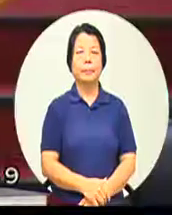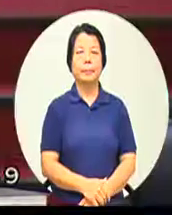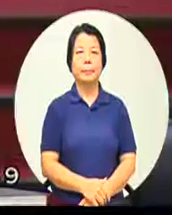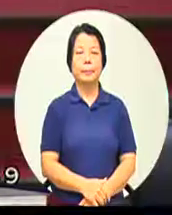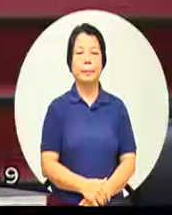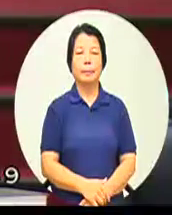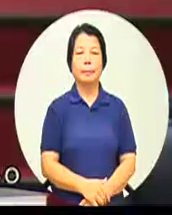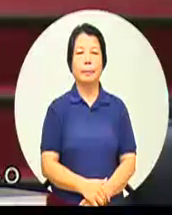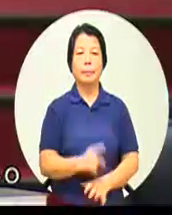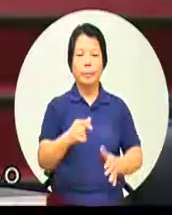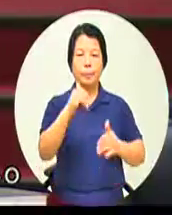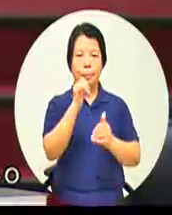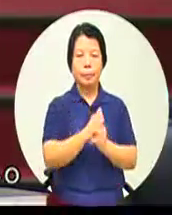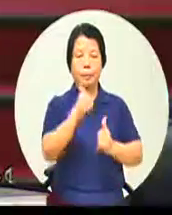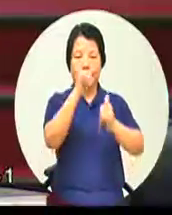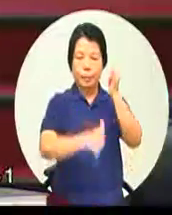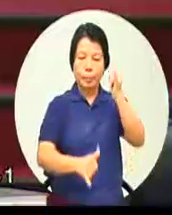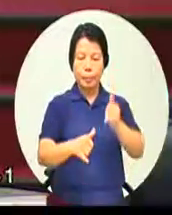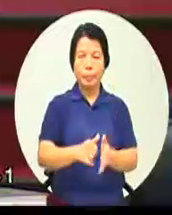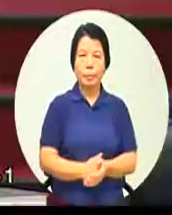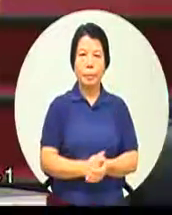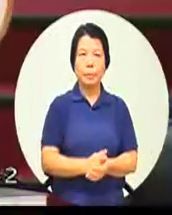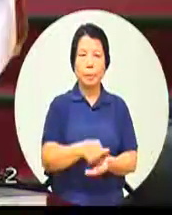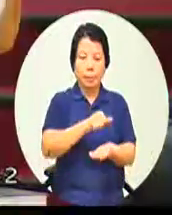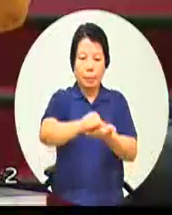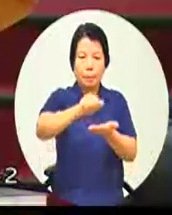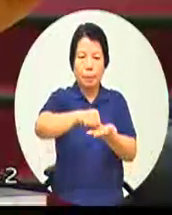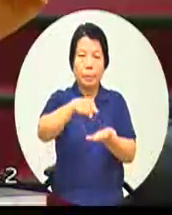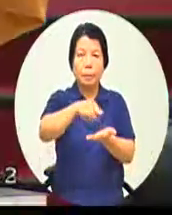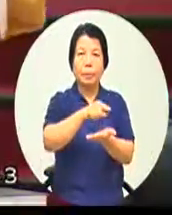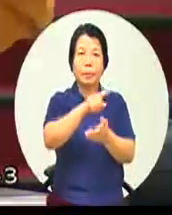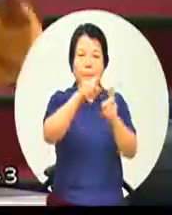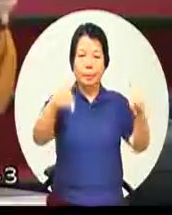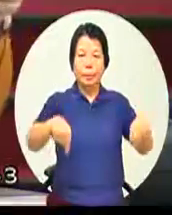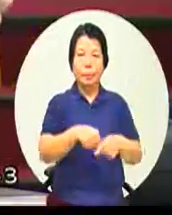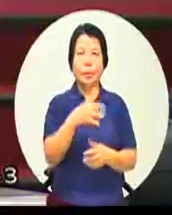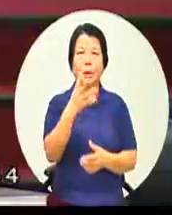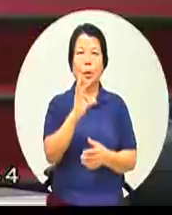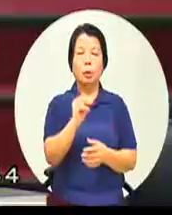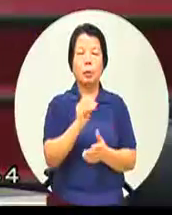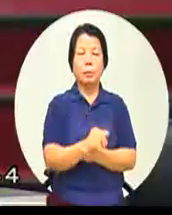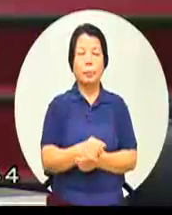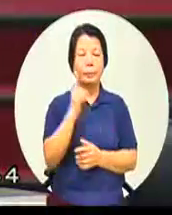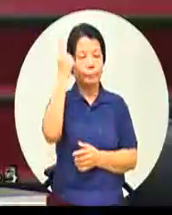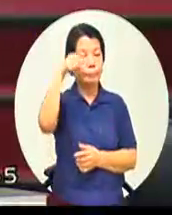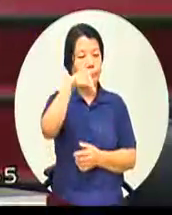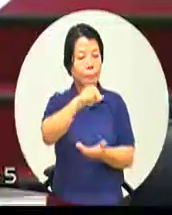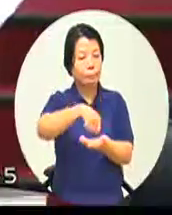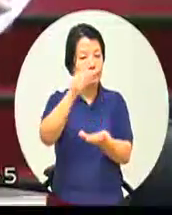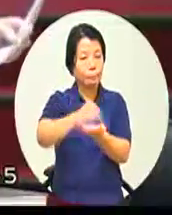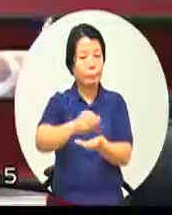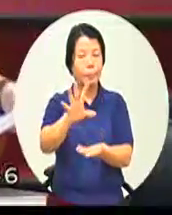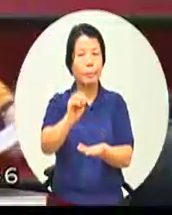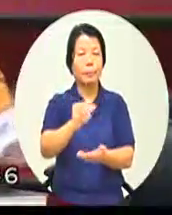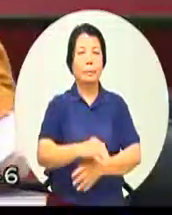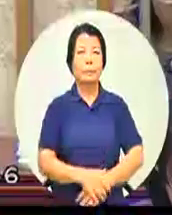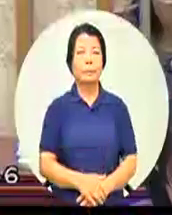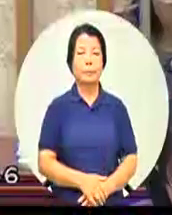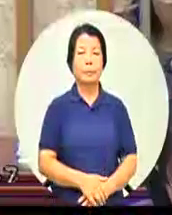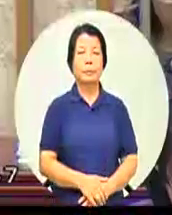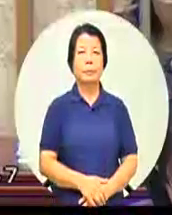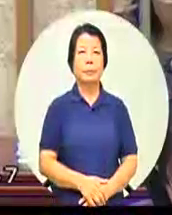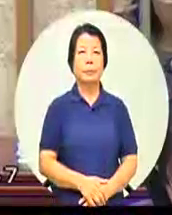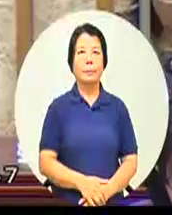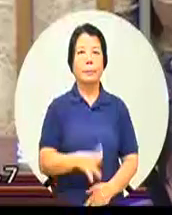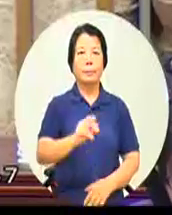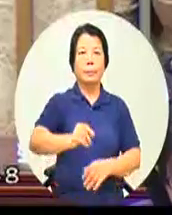咱伫咱的历史这篇有甲差不多有那较大片甲连接来啊，考到你的看法咧？你看